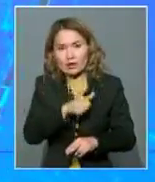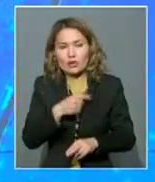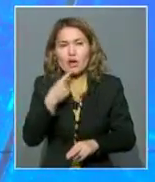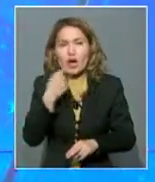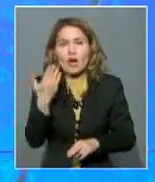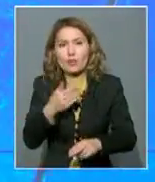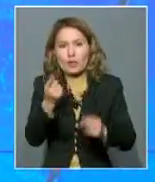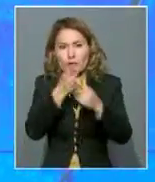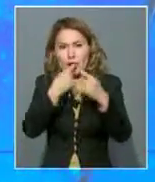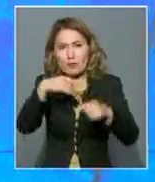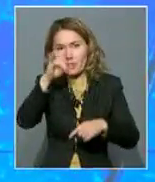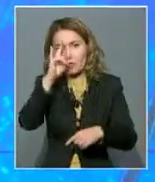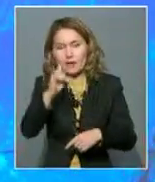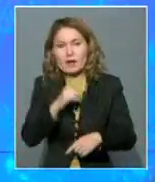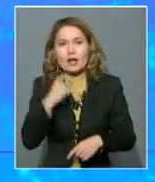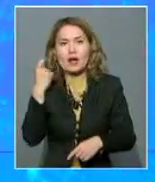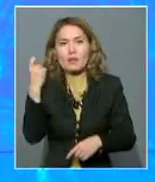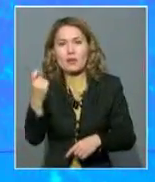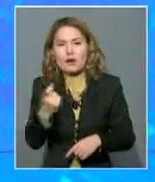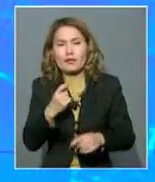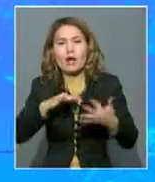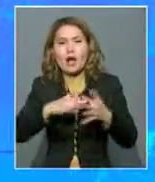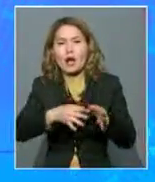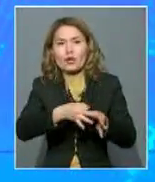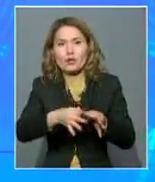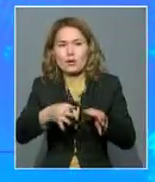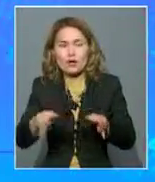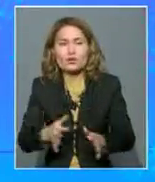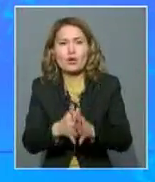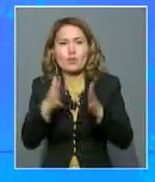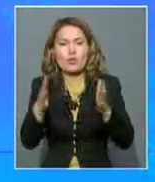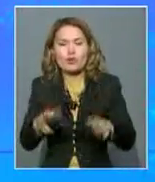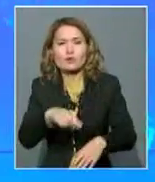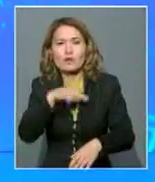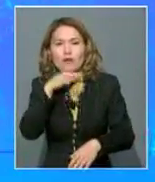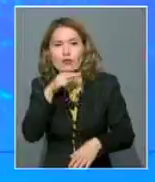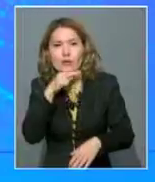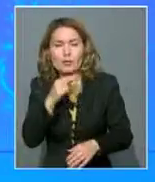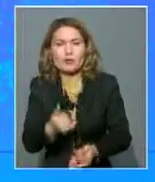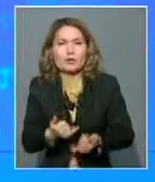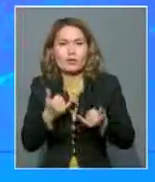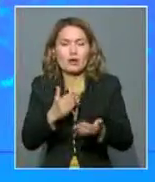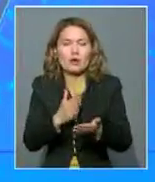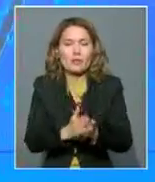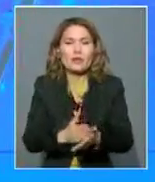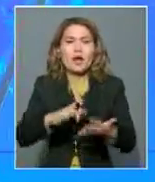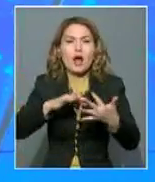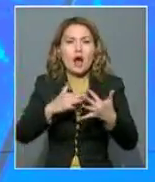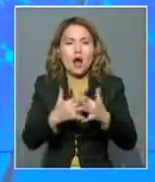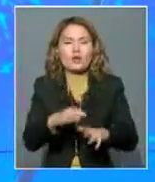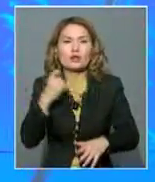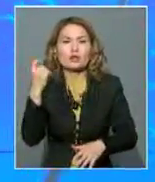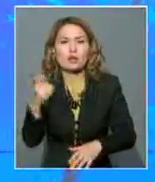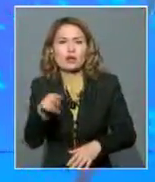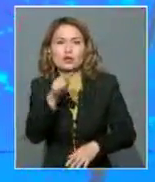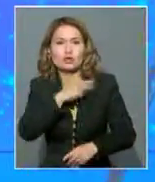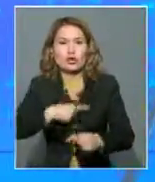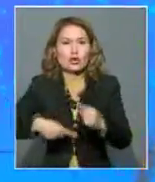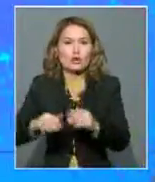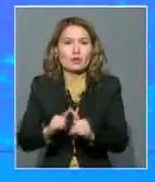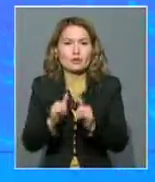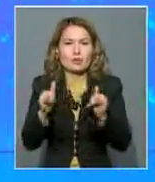Биылғы жолдауда экономиканың аграрлық секторына ерекше көңіл бөлінген, ауыл шаруашылығы саласын экономиканың драйверіне айналдыру тапсырылды.